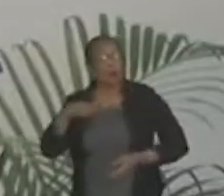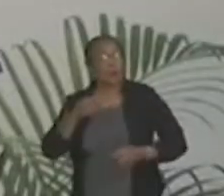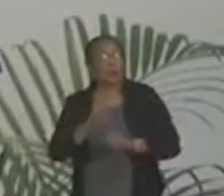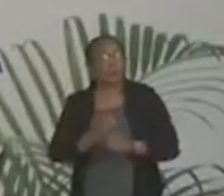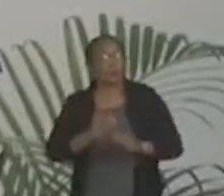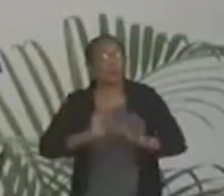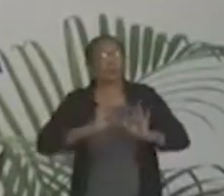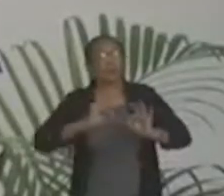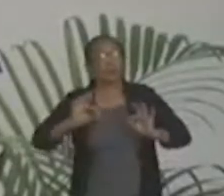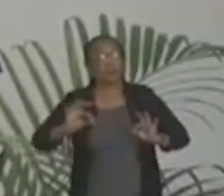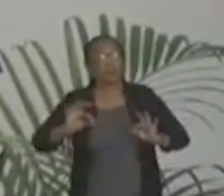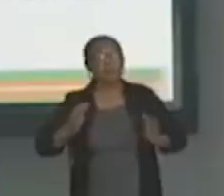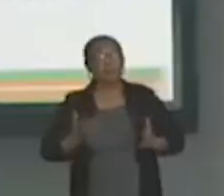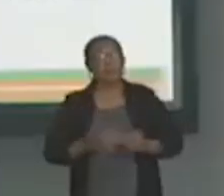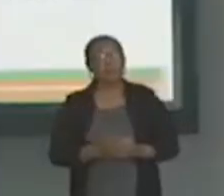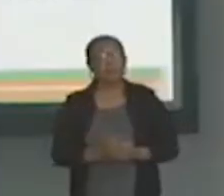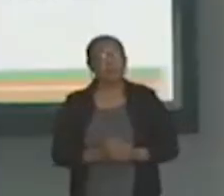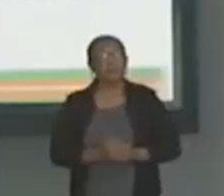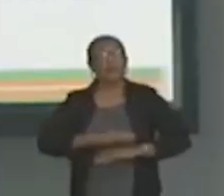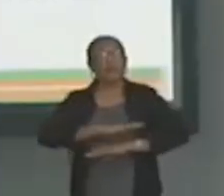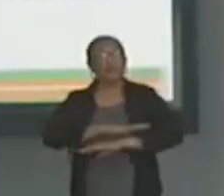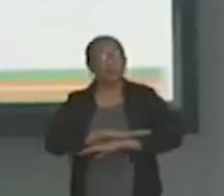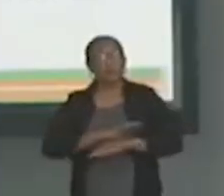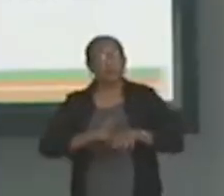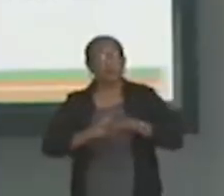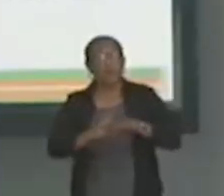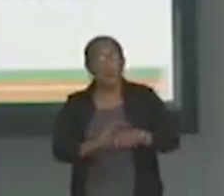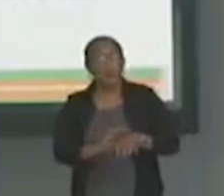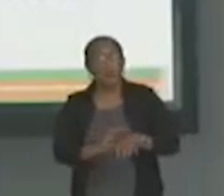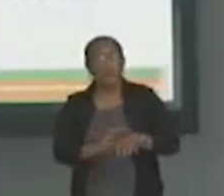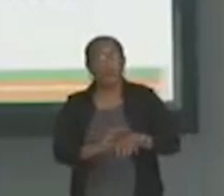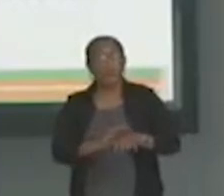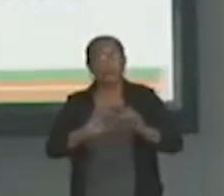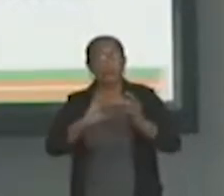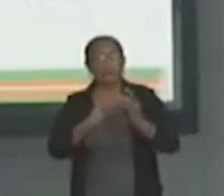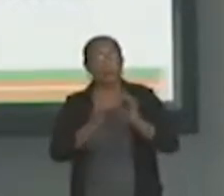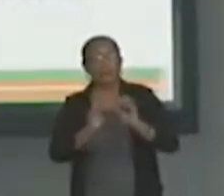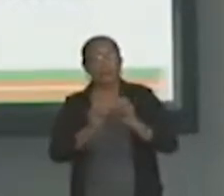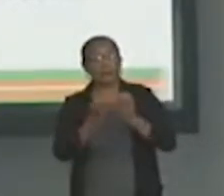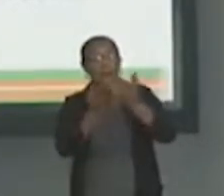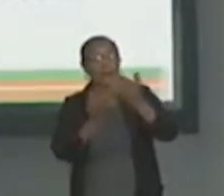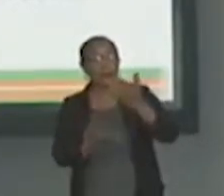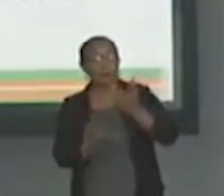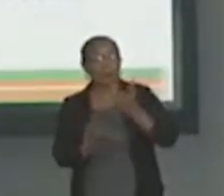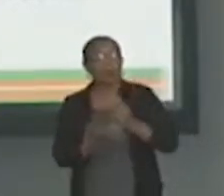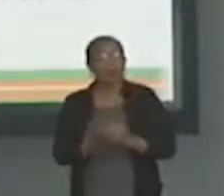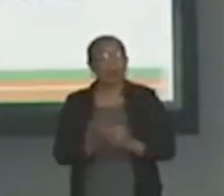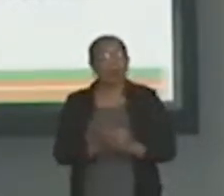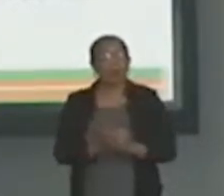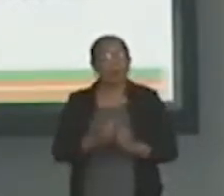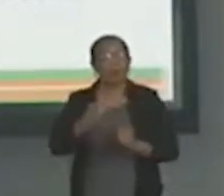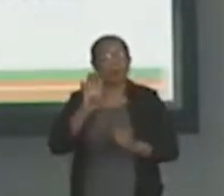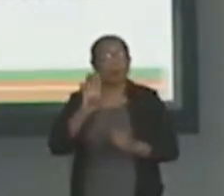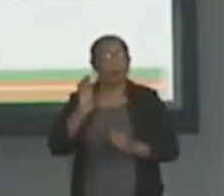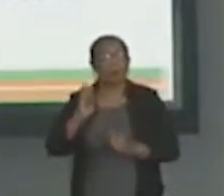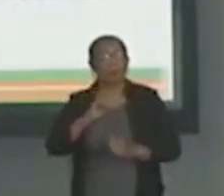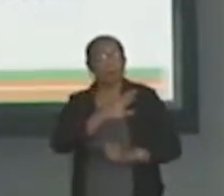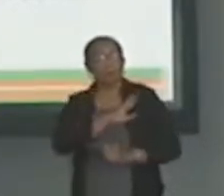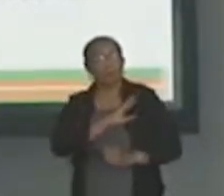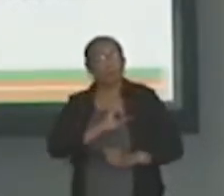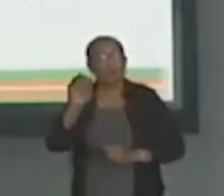online via Google Classroom. Schoolleidernetwerken op het LWO. Ook covidveilig schoonmaken voor ons